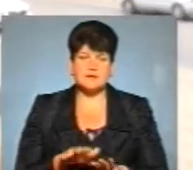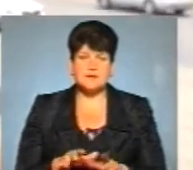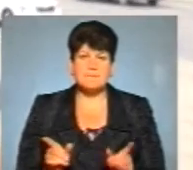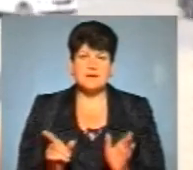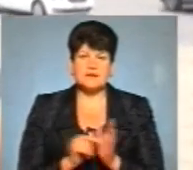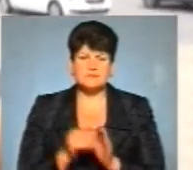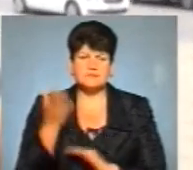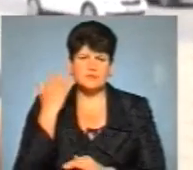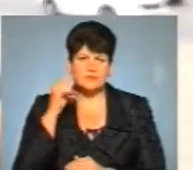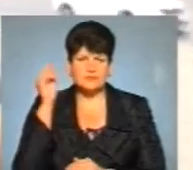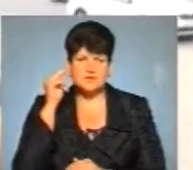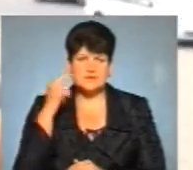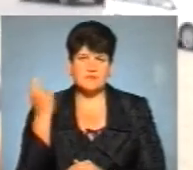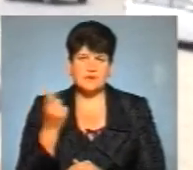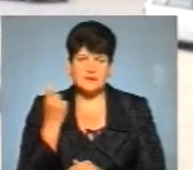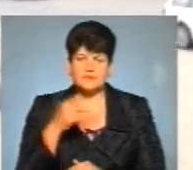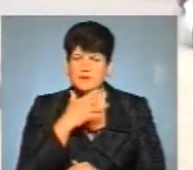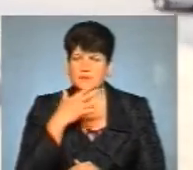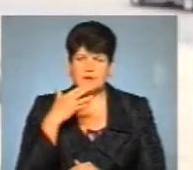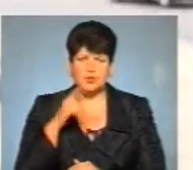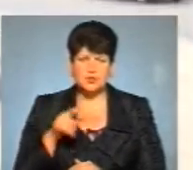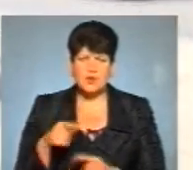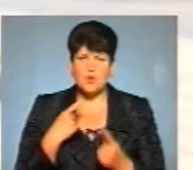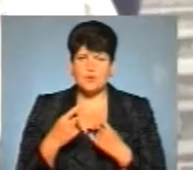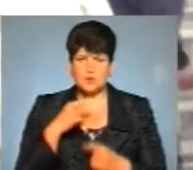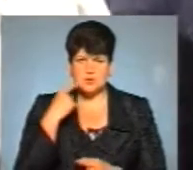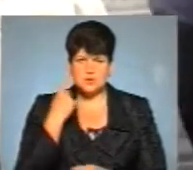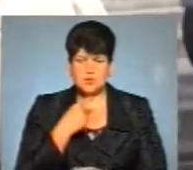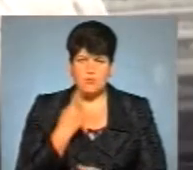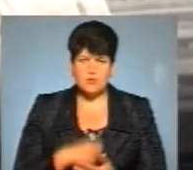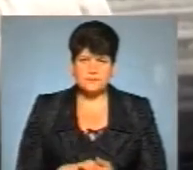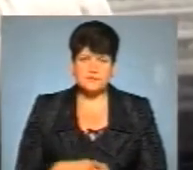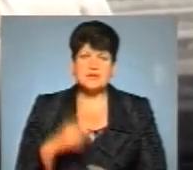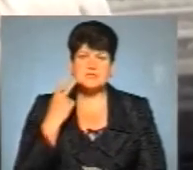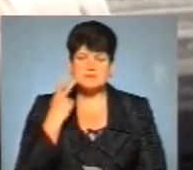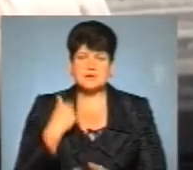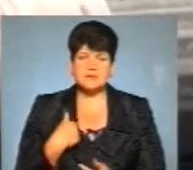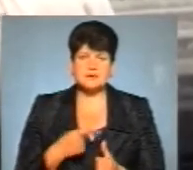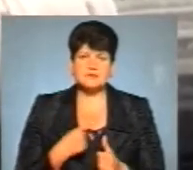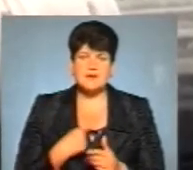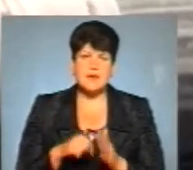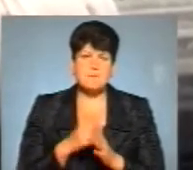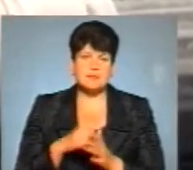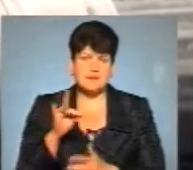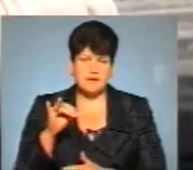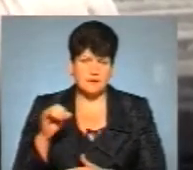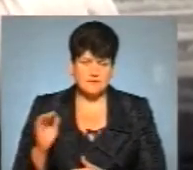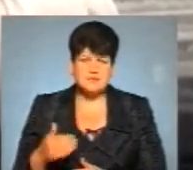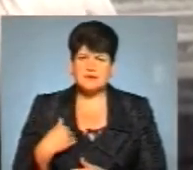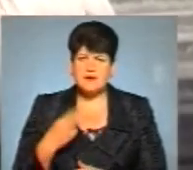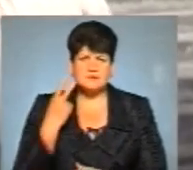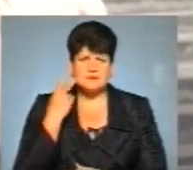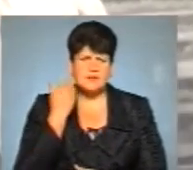в дитинстві навчався в Харкові, де багато людей говорять російською. Ну, завжди мене називали бандерівцем. Я завжди цього